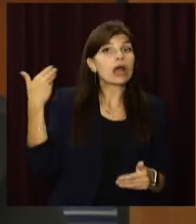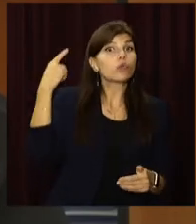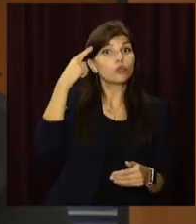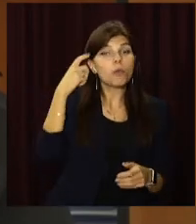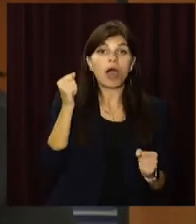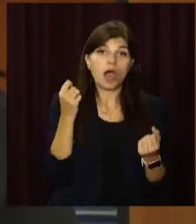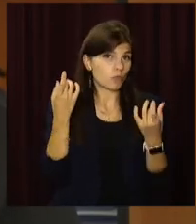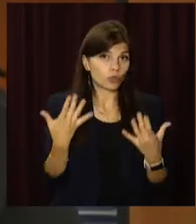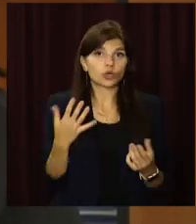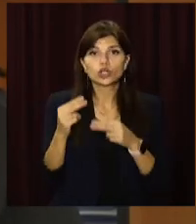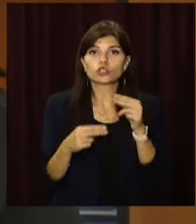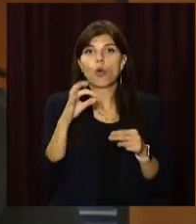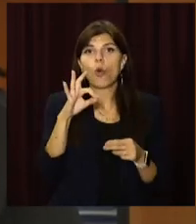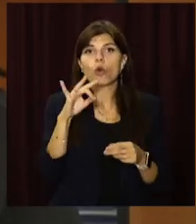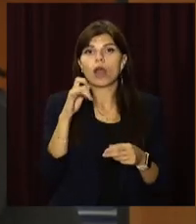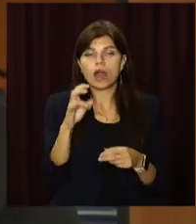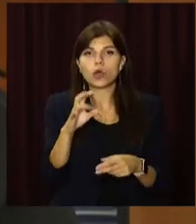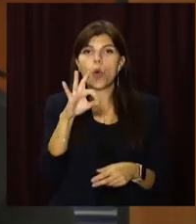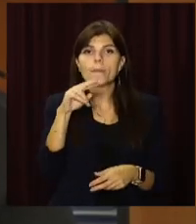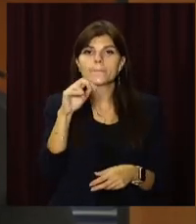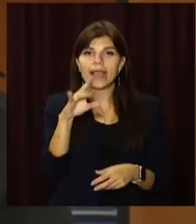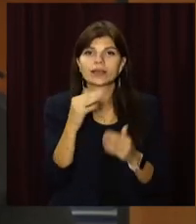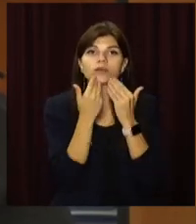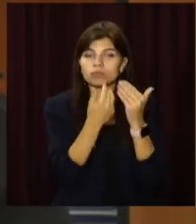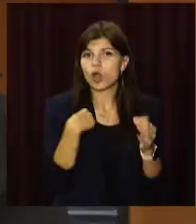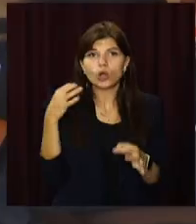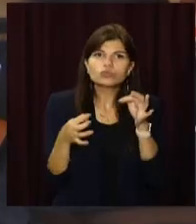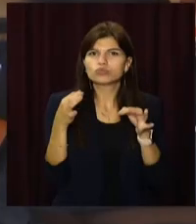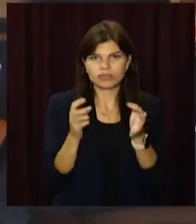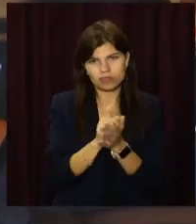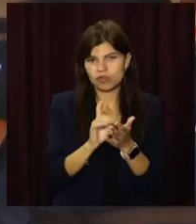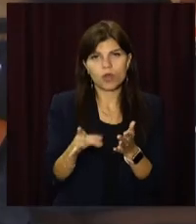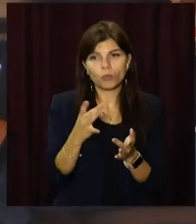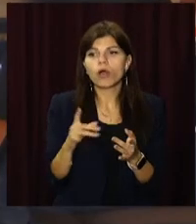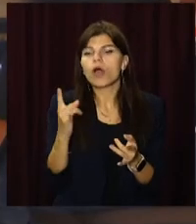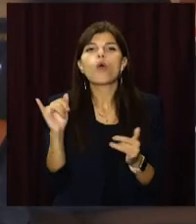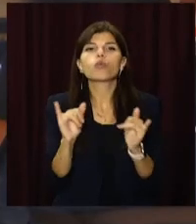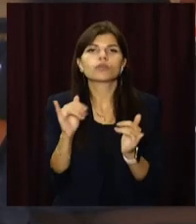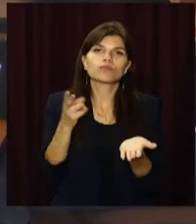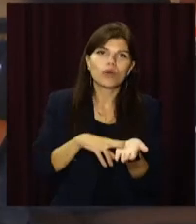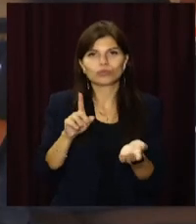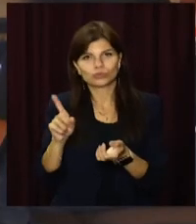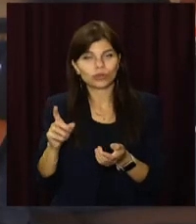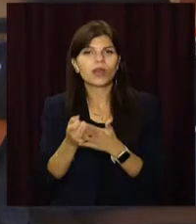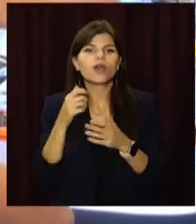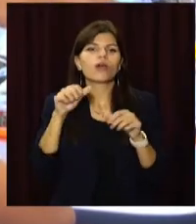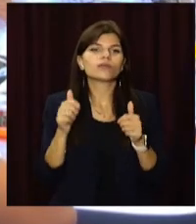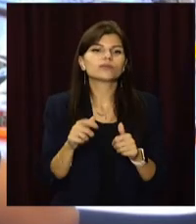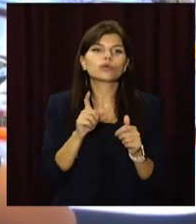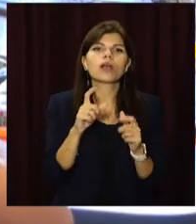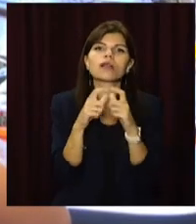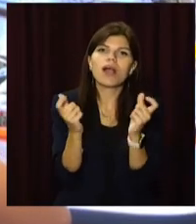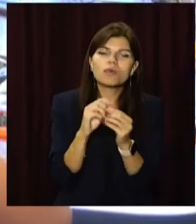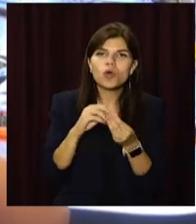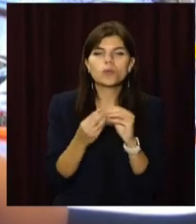а всего лишь через органы опеки. То есть мне не обязательно надо будет идти в суд, судиться. Допомогти відновити документи, банківські картки, підказати, куди